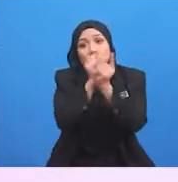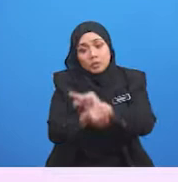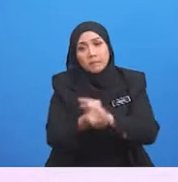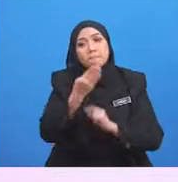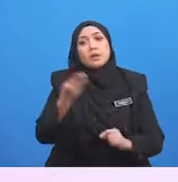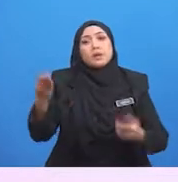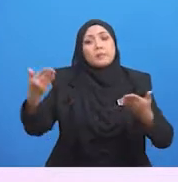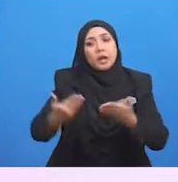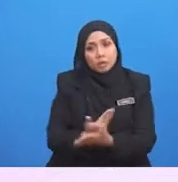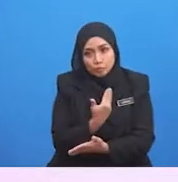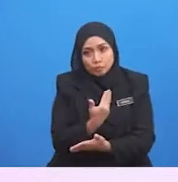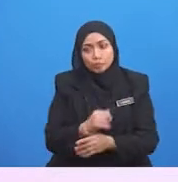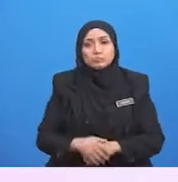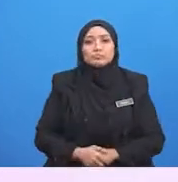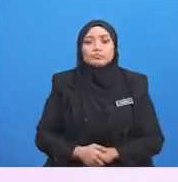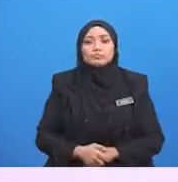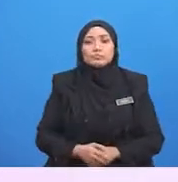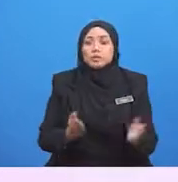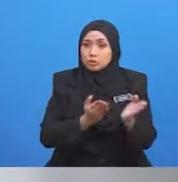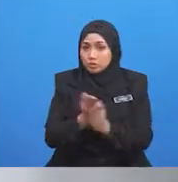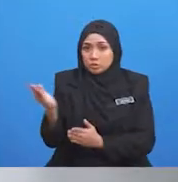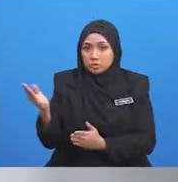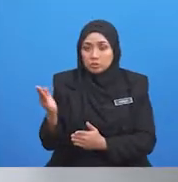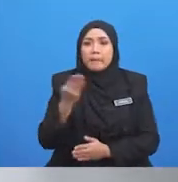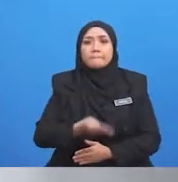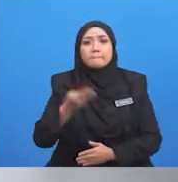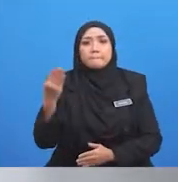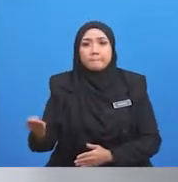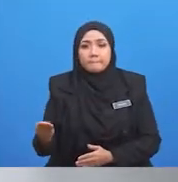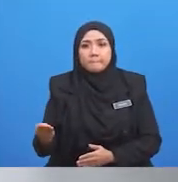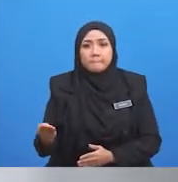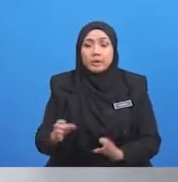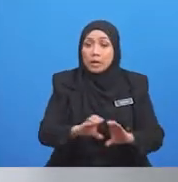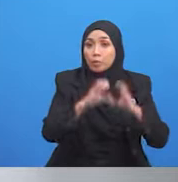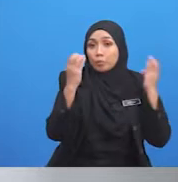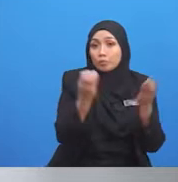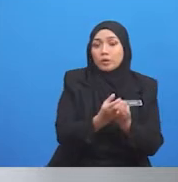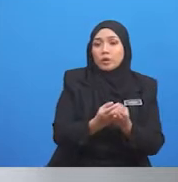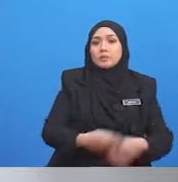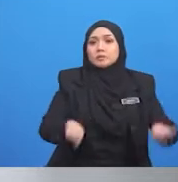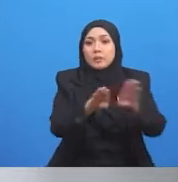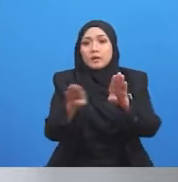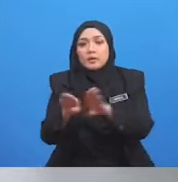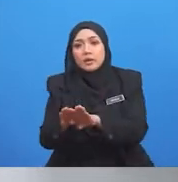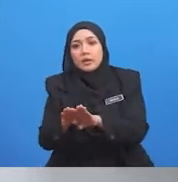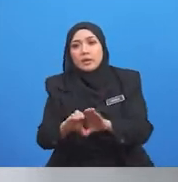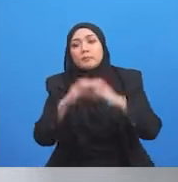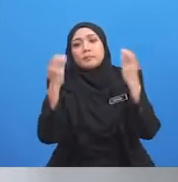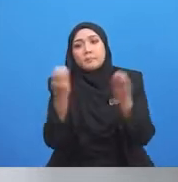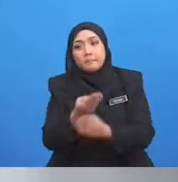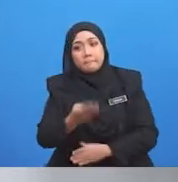baru. Seterusnya, produk dikategorikan sebagai produk pengguna dan produk